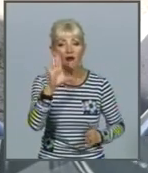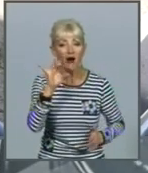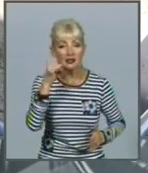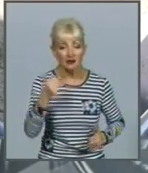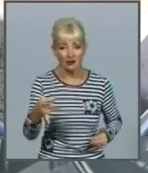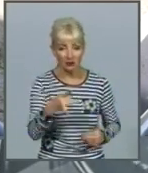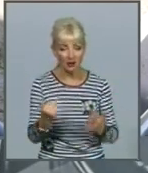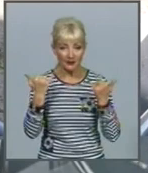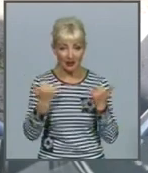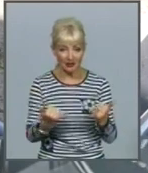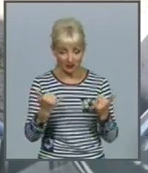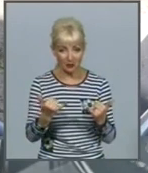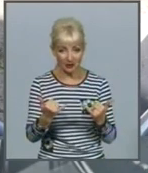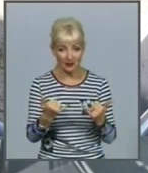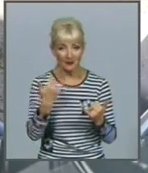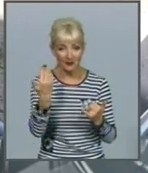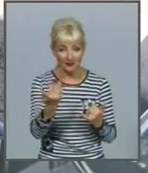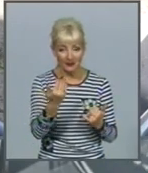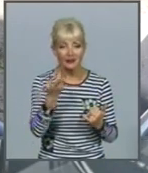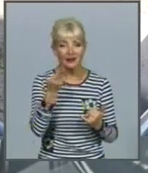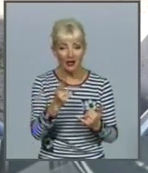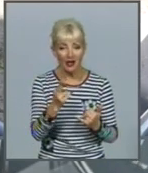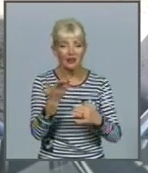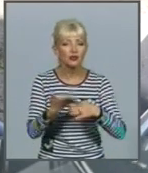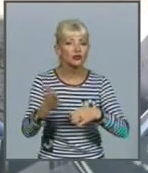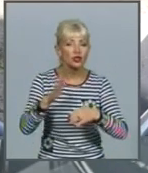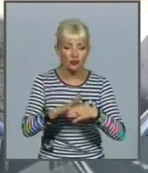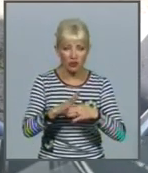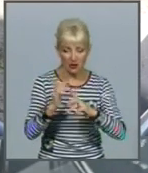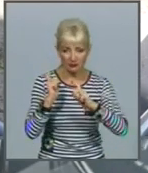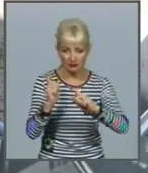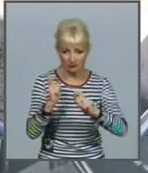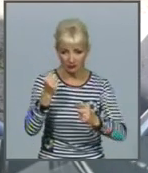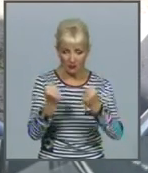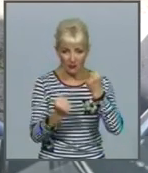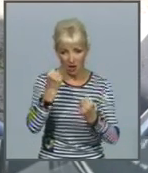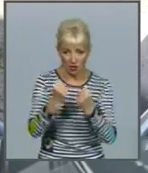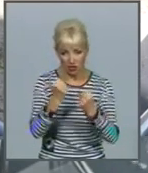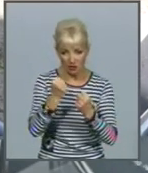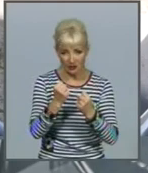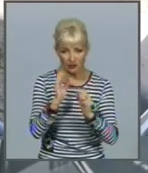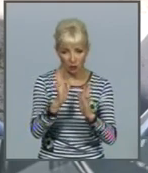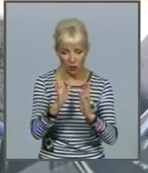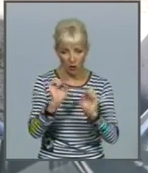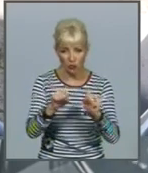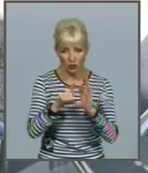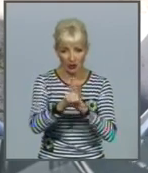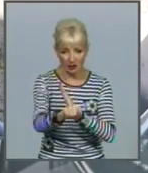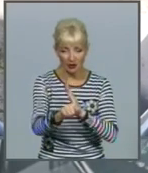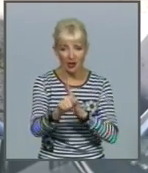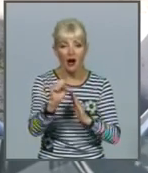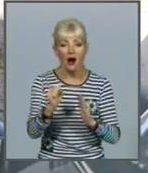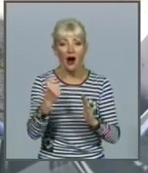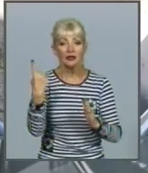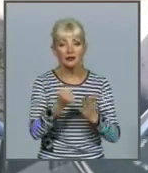світло по ній хіба що для важкої техніки. Багатотонних асфальтоукладальників, катків та вантажівок. А ще тиждень тому тут